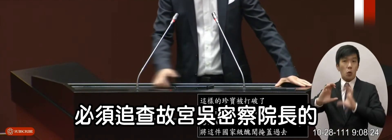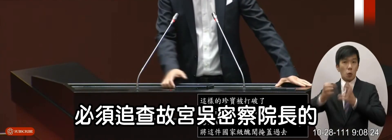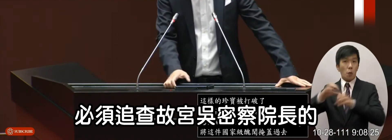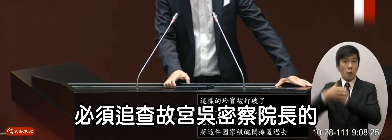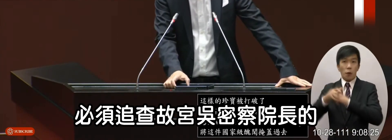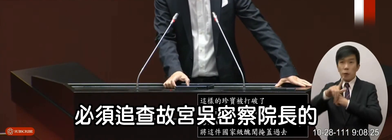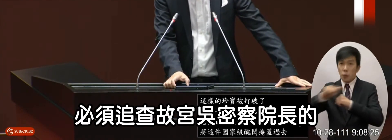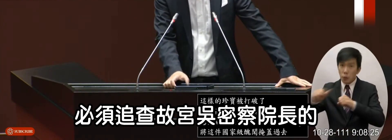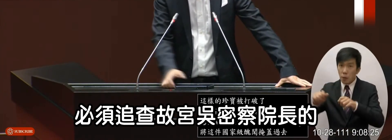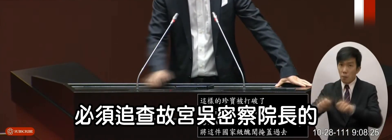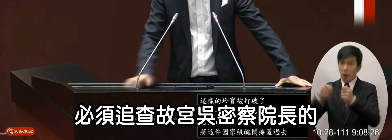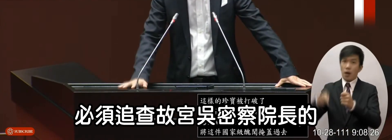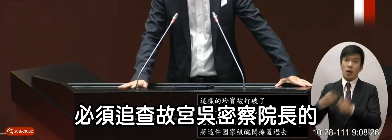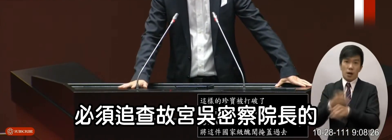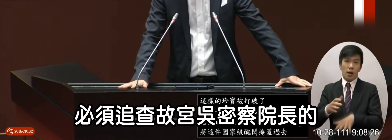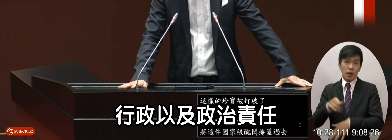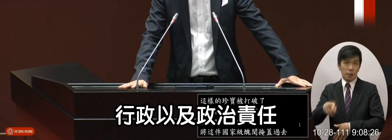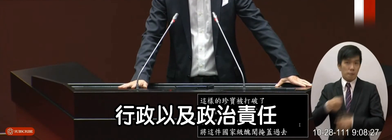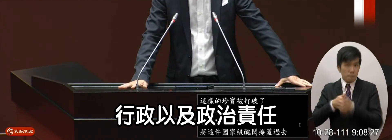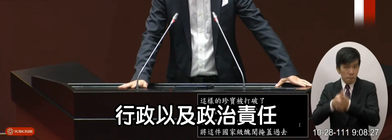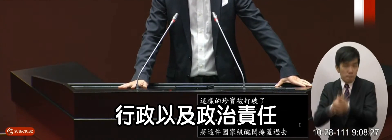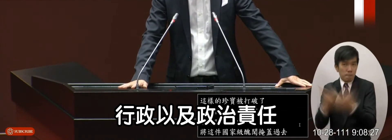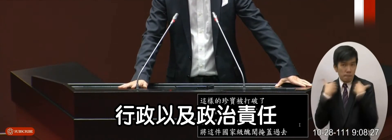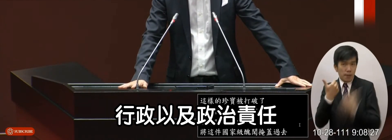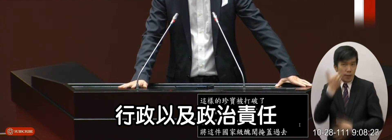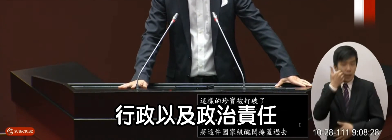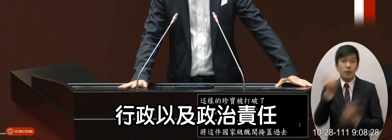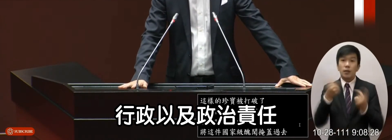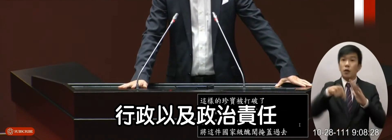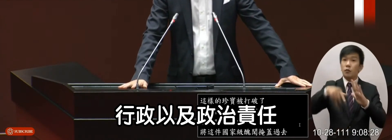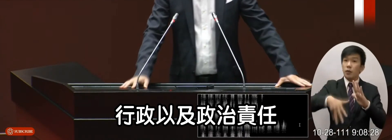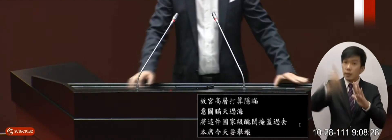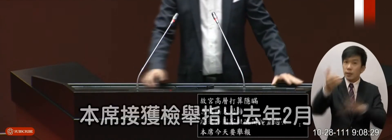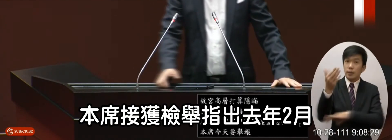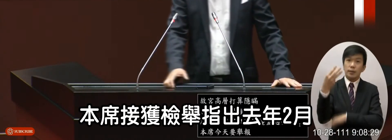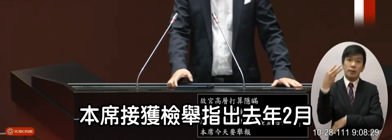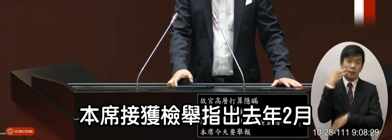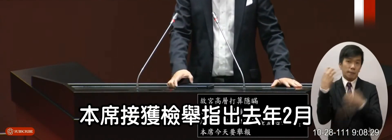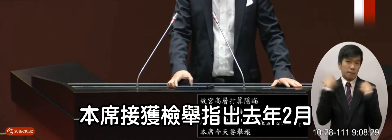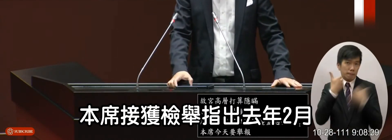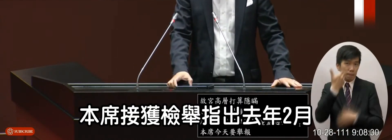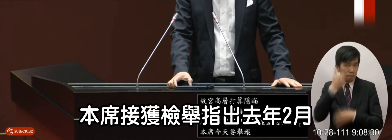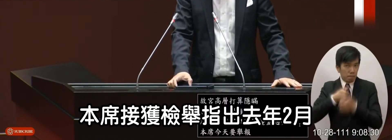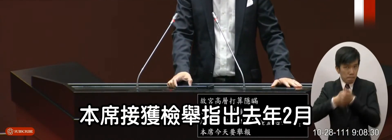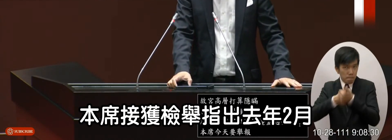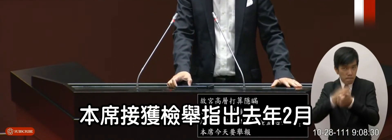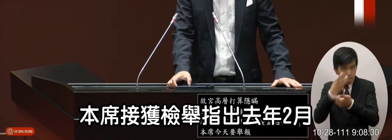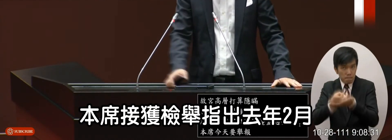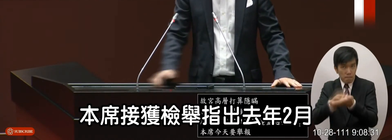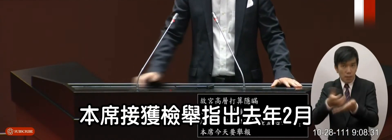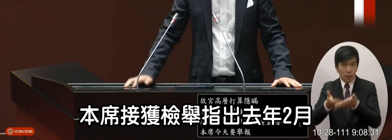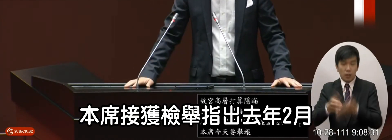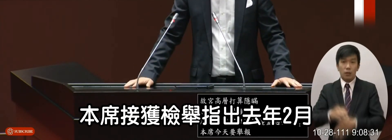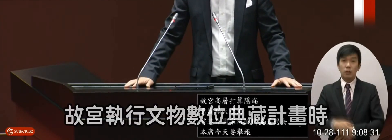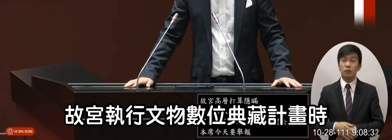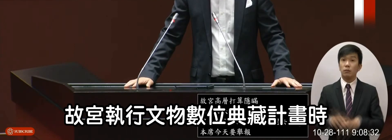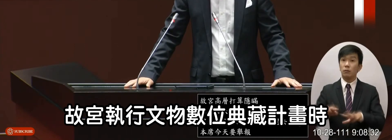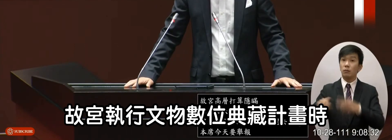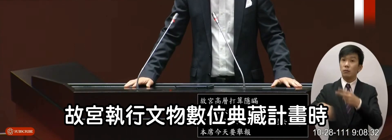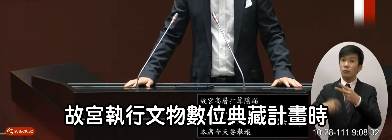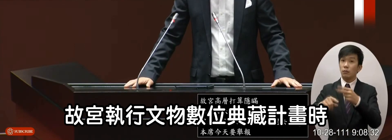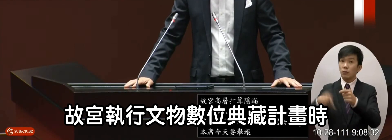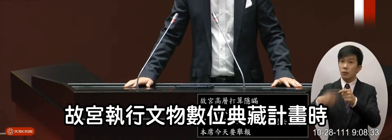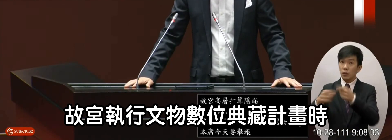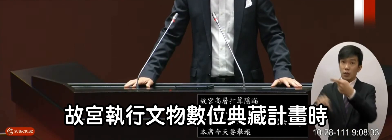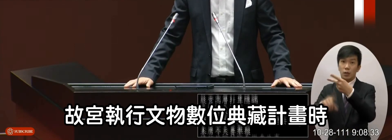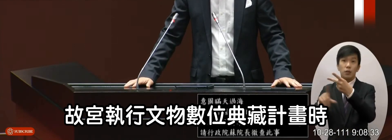必须追查故宫吴密察院长的行政以及政治责任。本席接获检举，指出去年二月故宫执